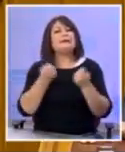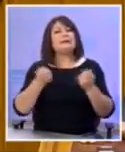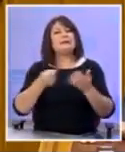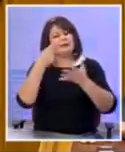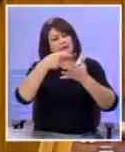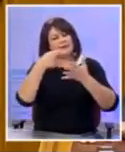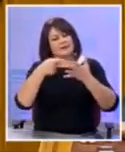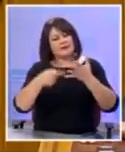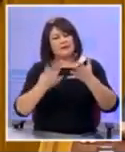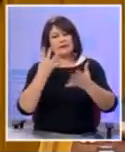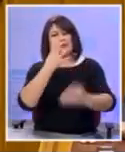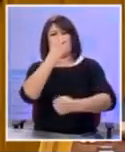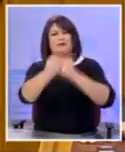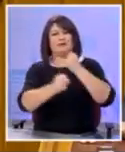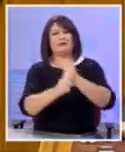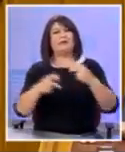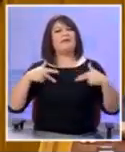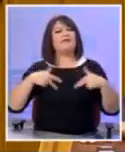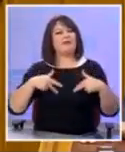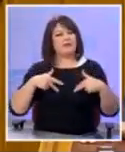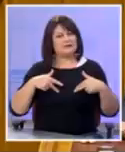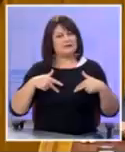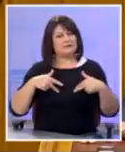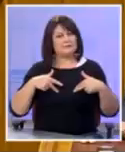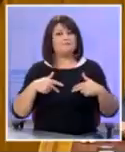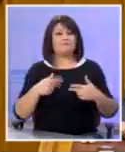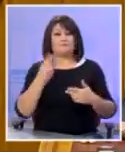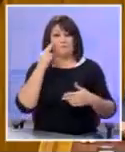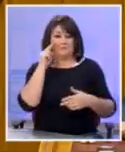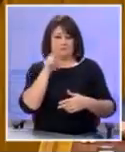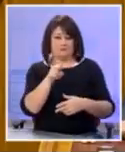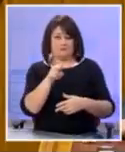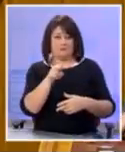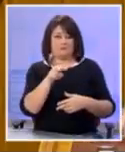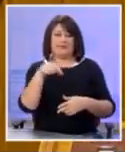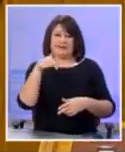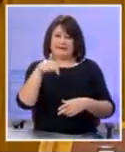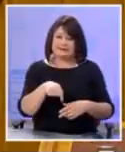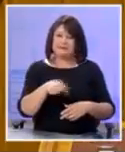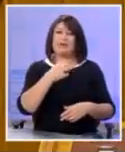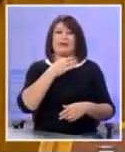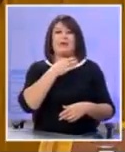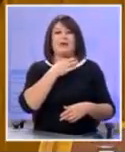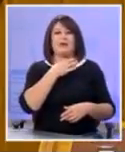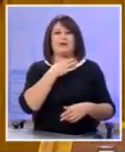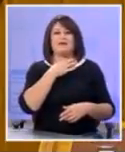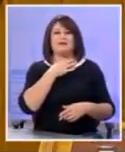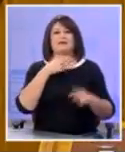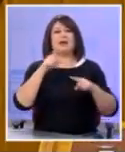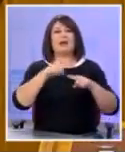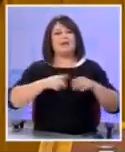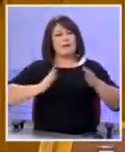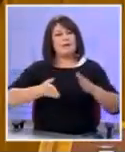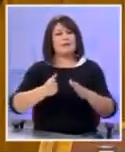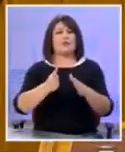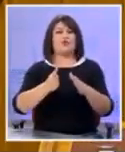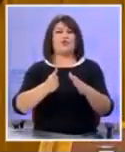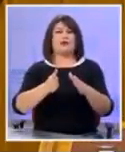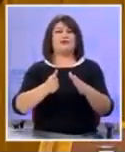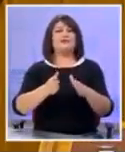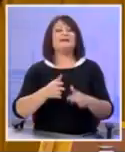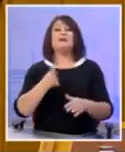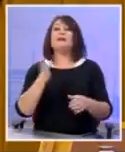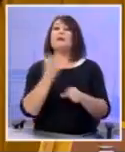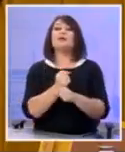κυβέρνηση σε βάθος τετραετούς θητείας. Είναι λοιπόν προφανές πως σήμερα χρειάζεται να πάμε την Ελλάδα μπροστά. Αυτό όμως